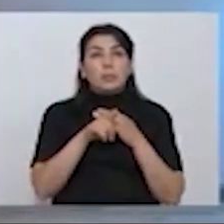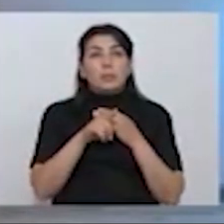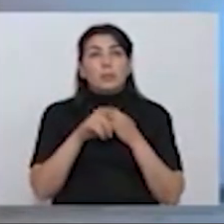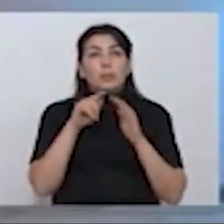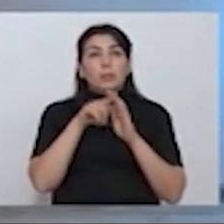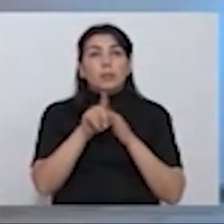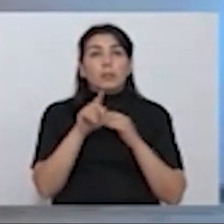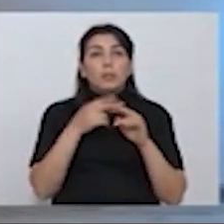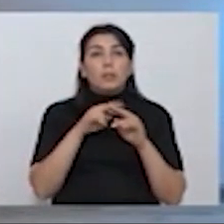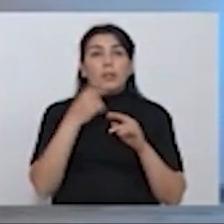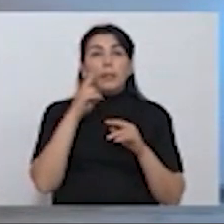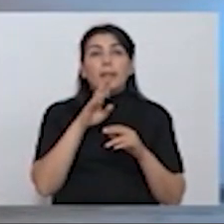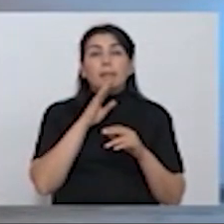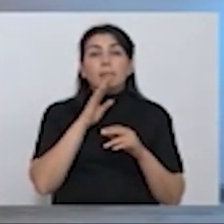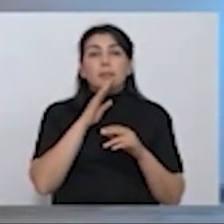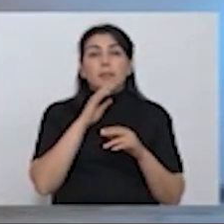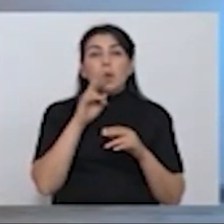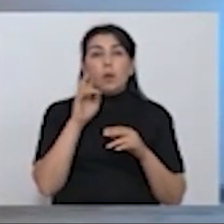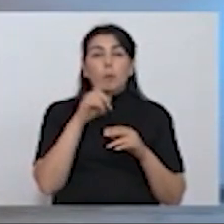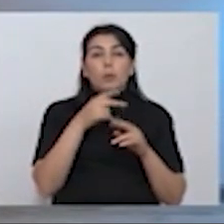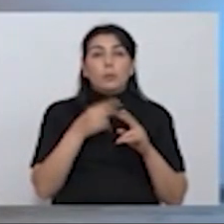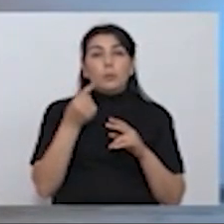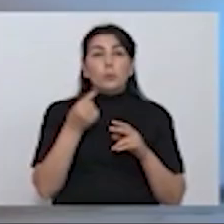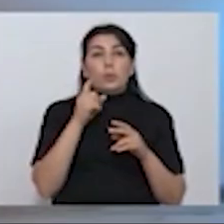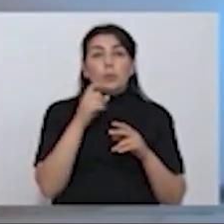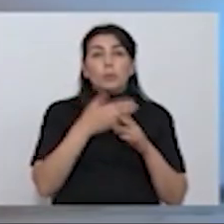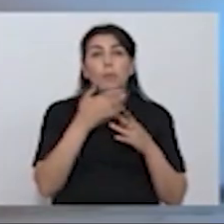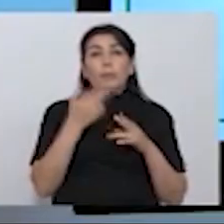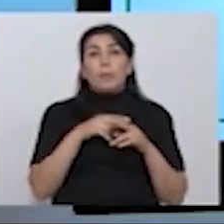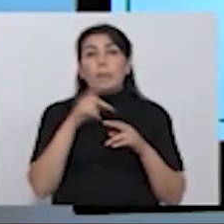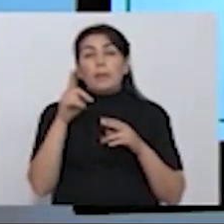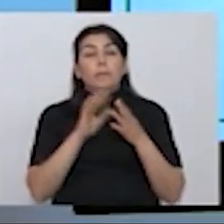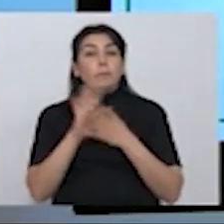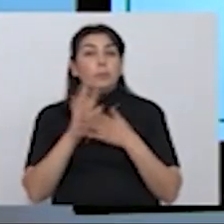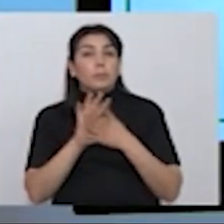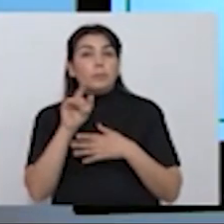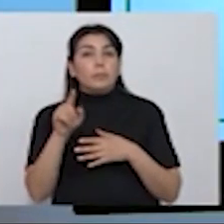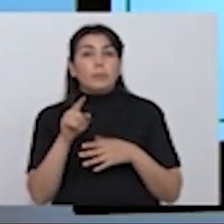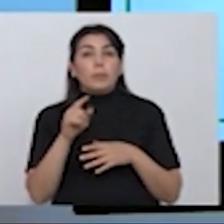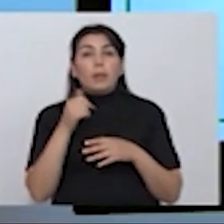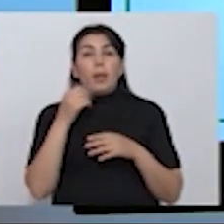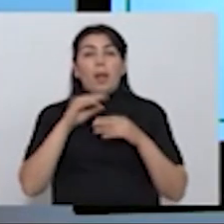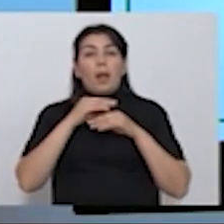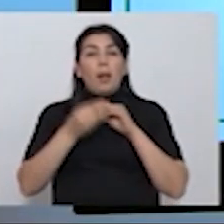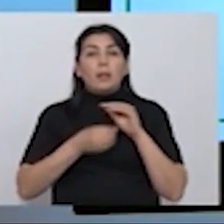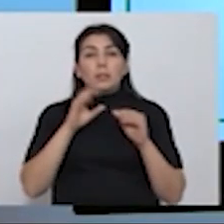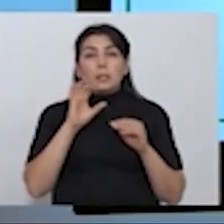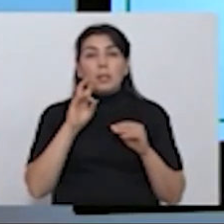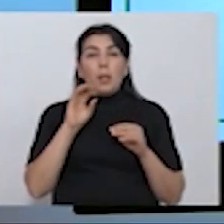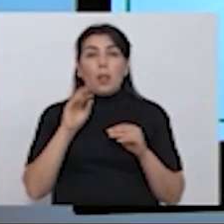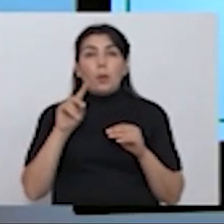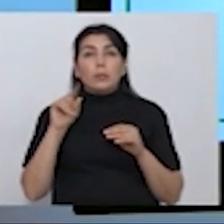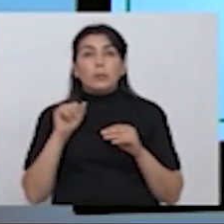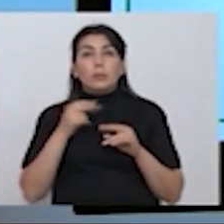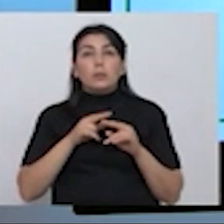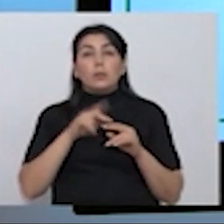orqali ikkita qiz hujayrani hosil qiladi. O'simlik hujayrasida esa qalin telluloza qobig'i bo'lganligi